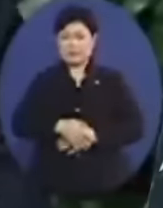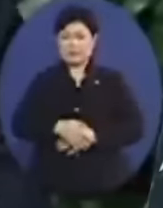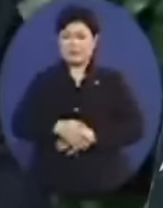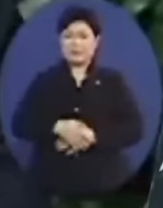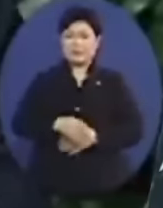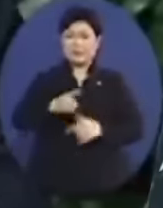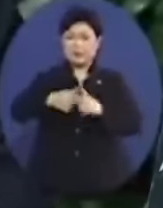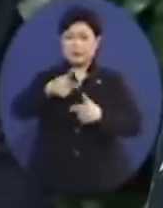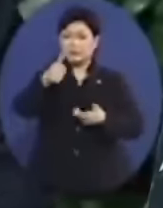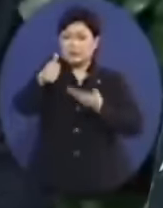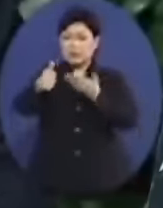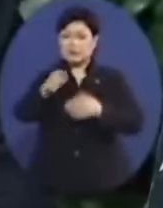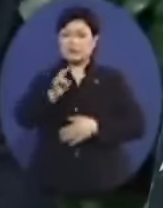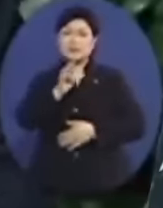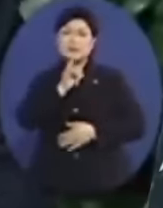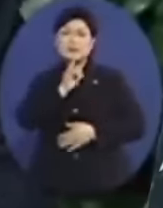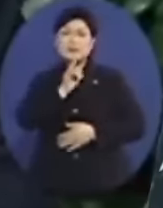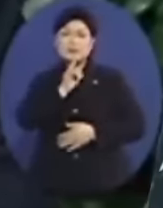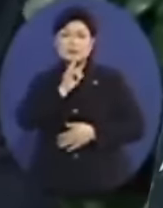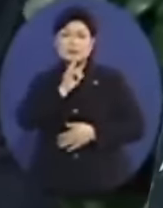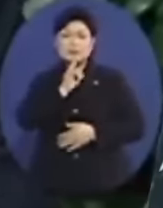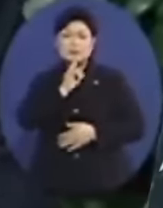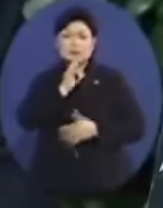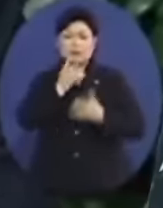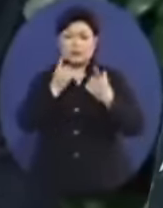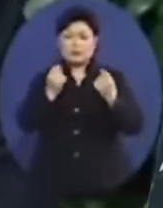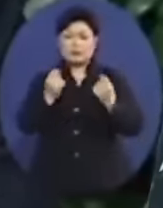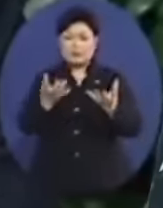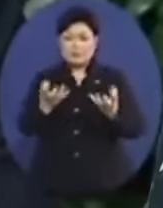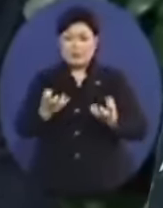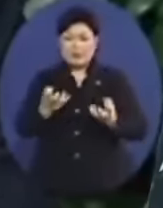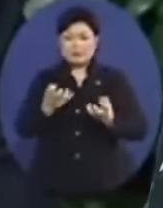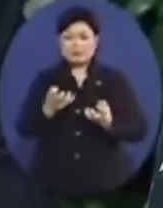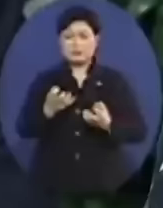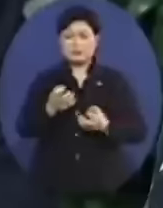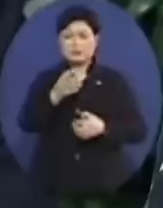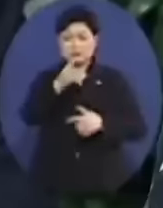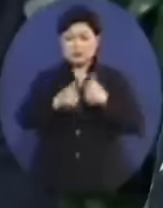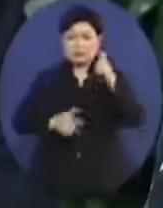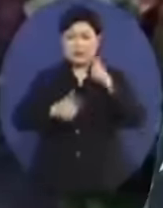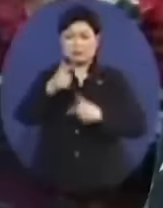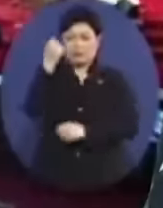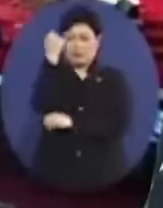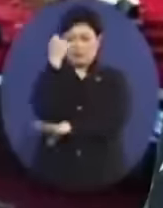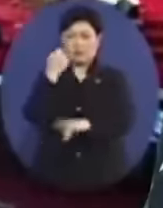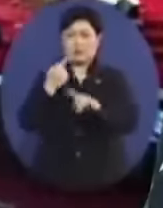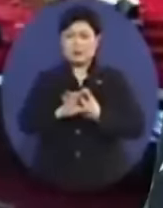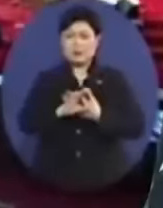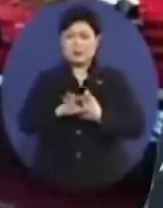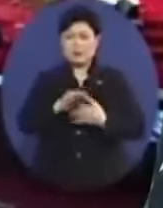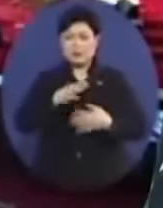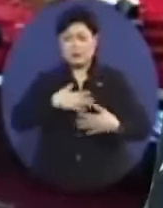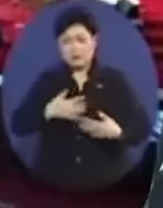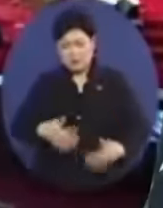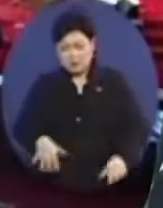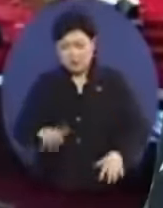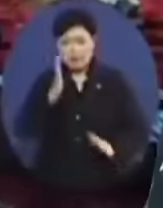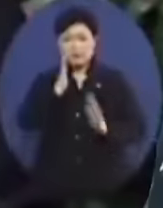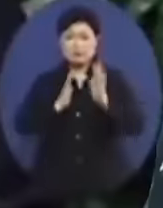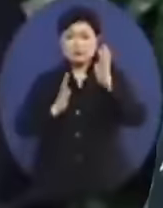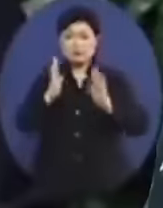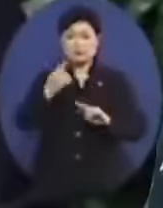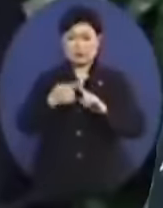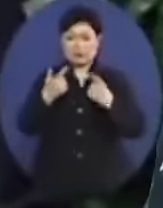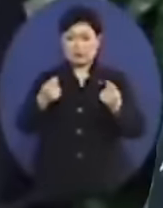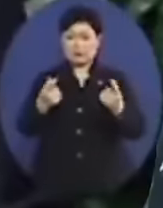그는 연한 순 같이 마른 땅에서 나온 뿌리 같다고 그랬습니다 비웃 컨데 연한 순이라는 것은